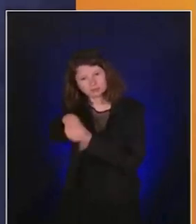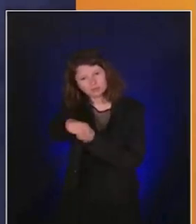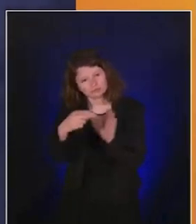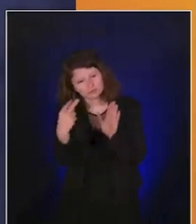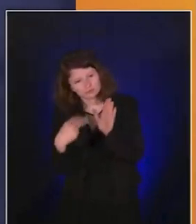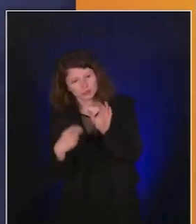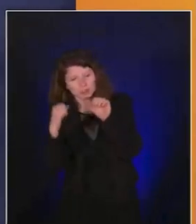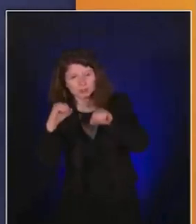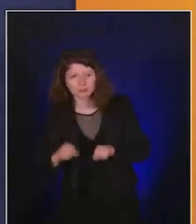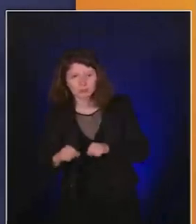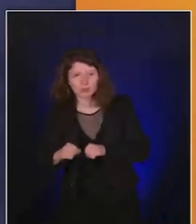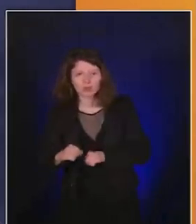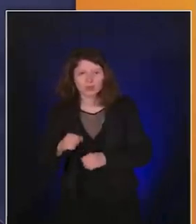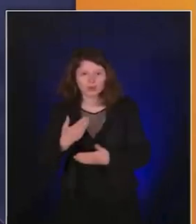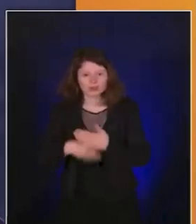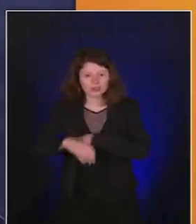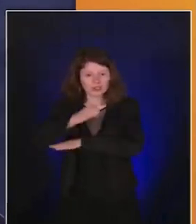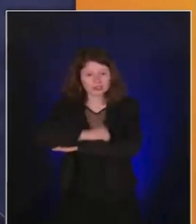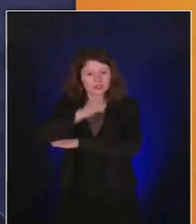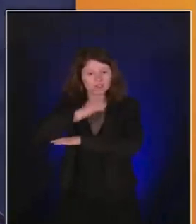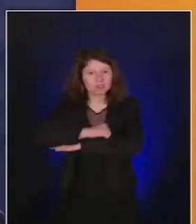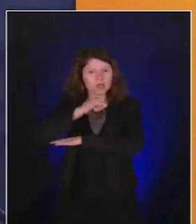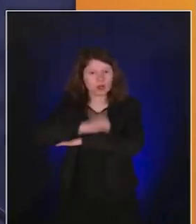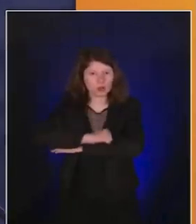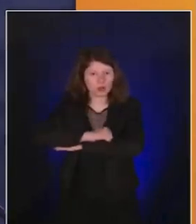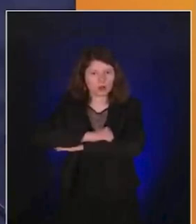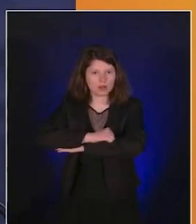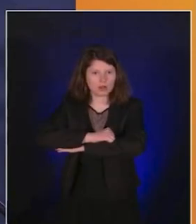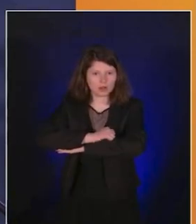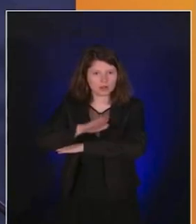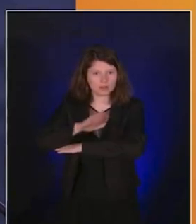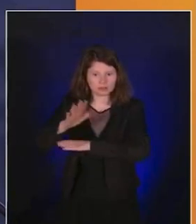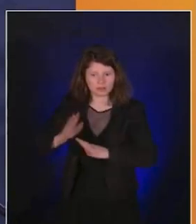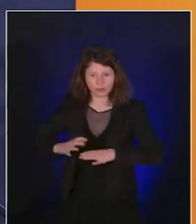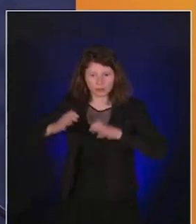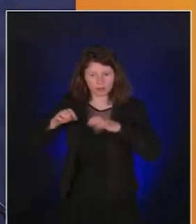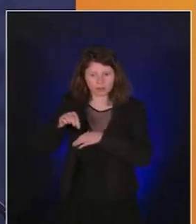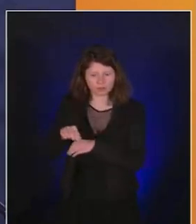l'espace international du Congrès, si vous souhaitez le signer.